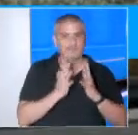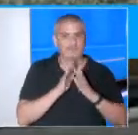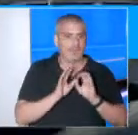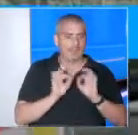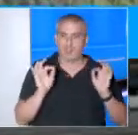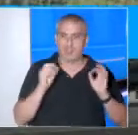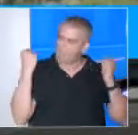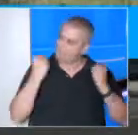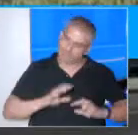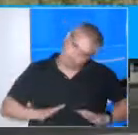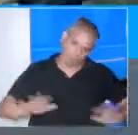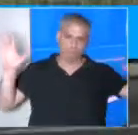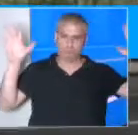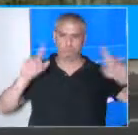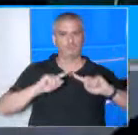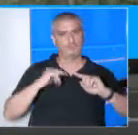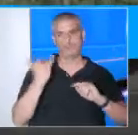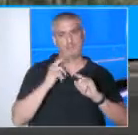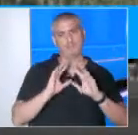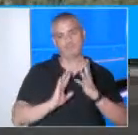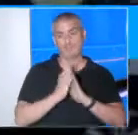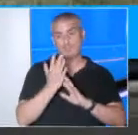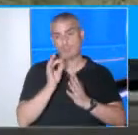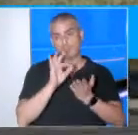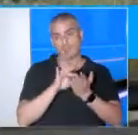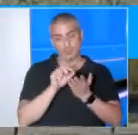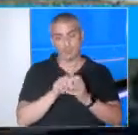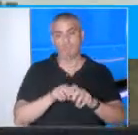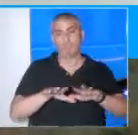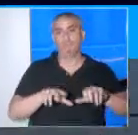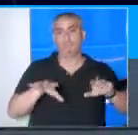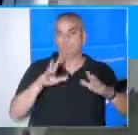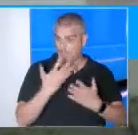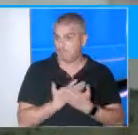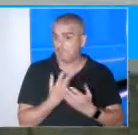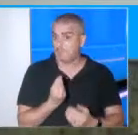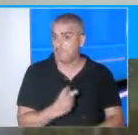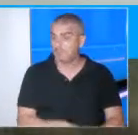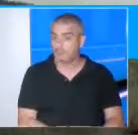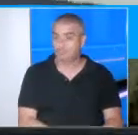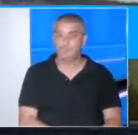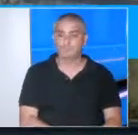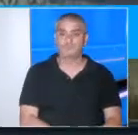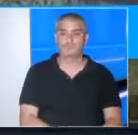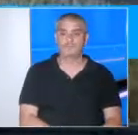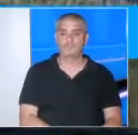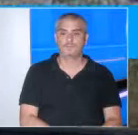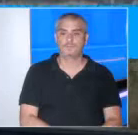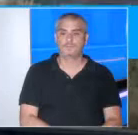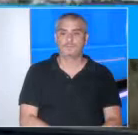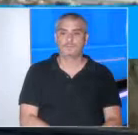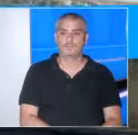התחילה חזק מאוד, בשונה משריפות שמתחילות בנקודה מסוימת. זה יכול להעיד על משהו? טוב, אז כמו כל